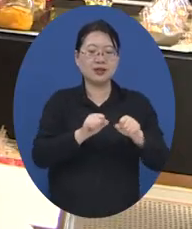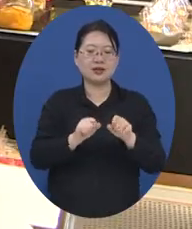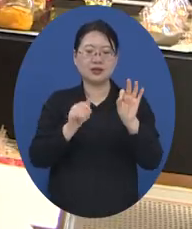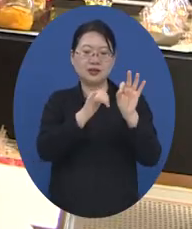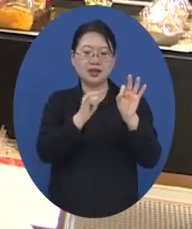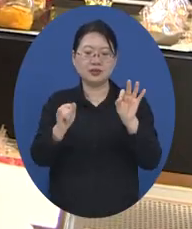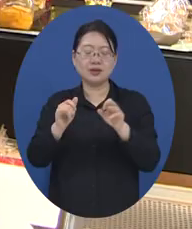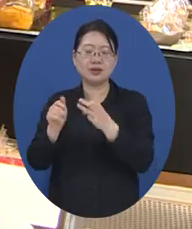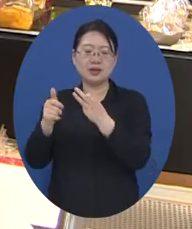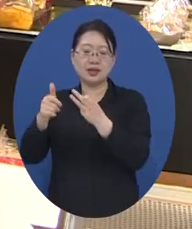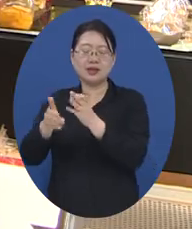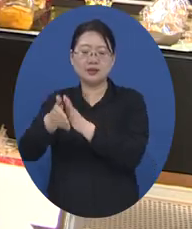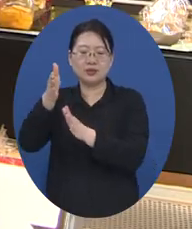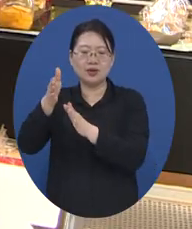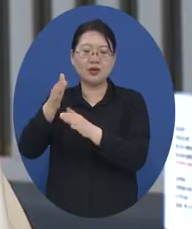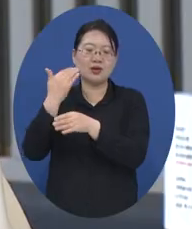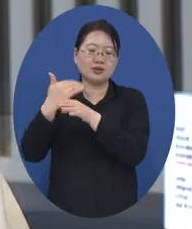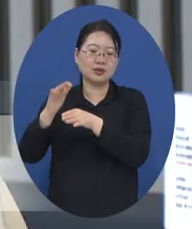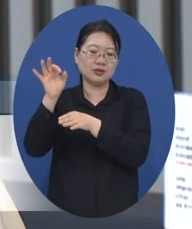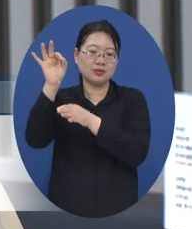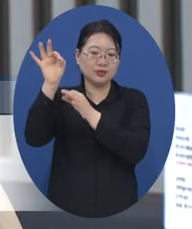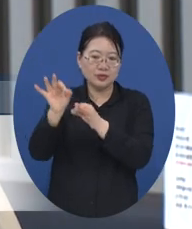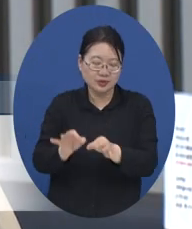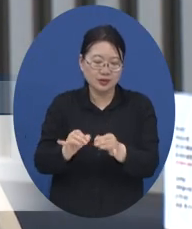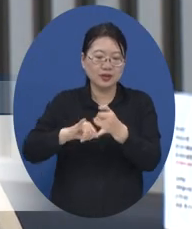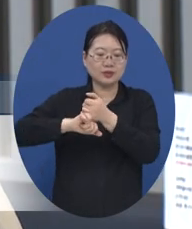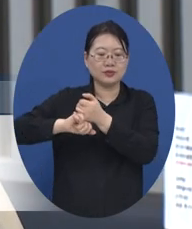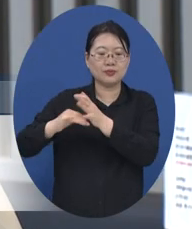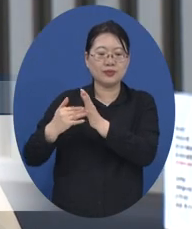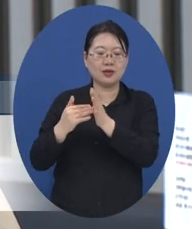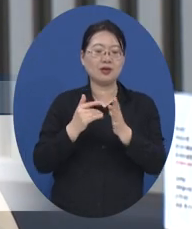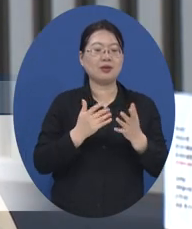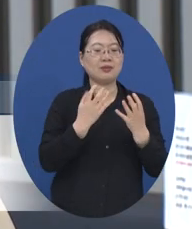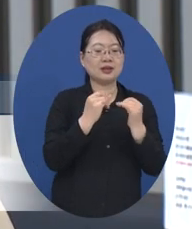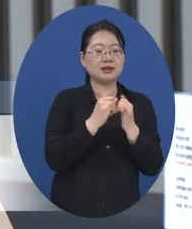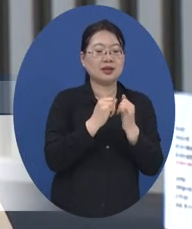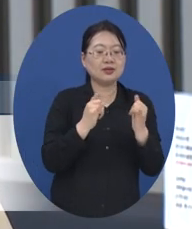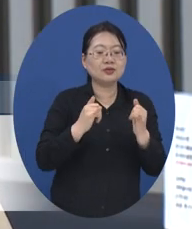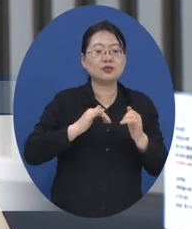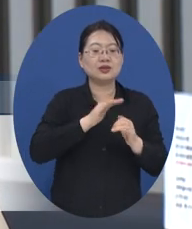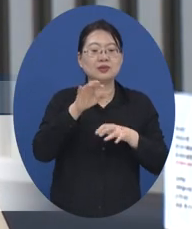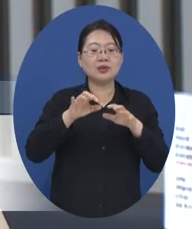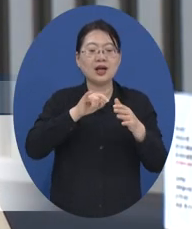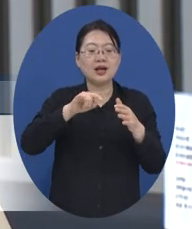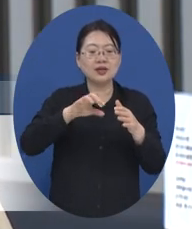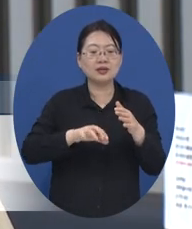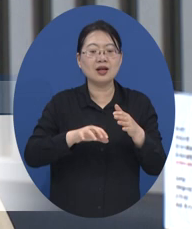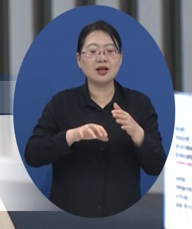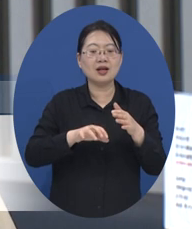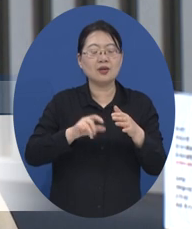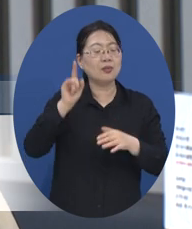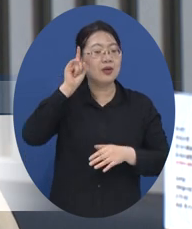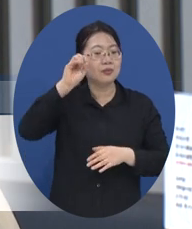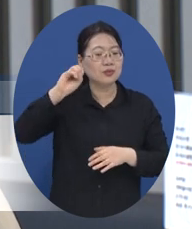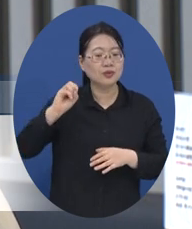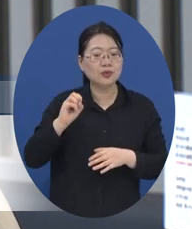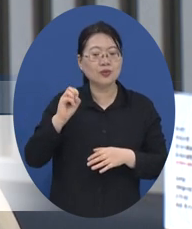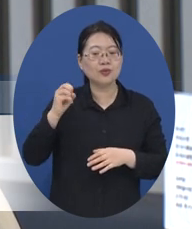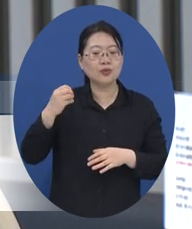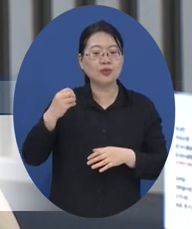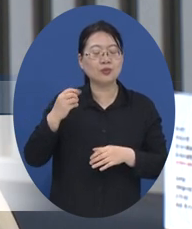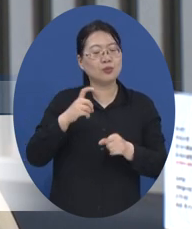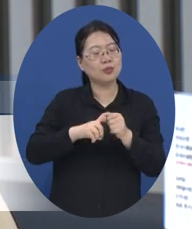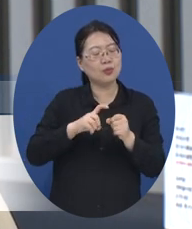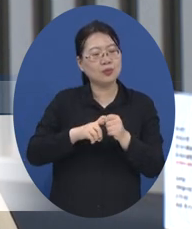임대료 인하 를 약속했습니다 터 많은 사람들이 우리 마을에서 만이라도 100% 또는 뭐 하여튼